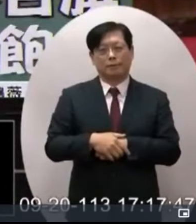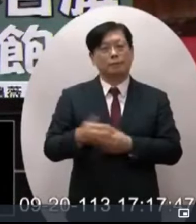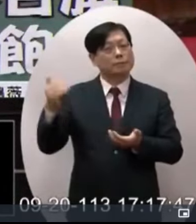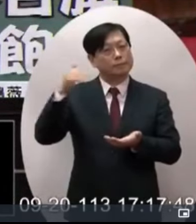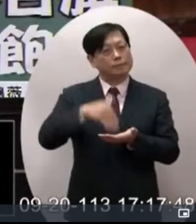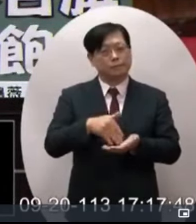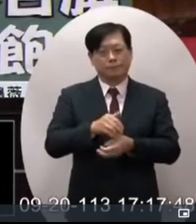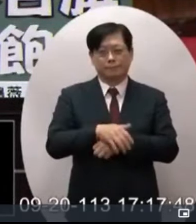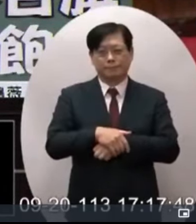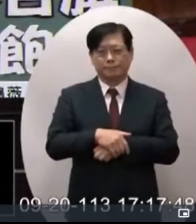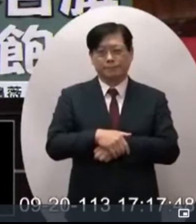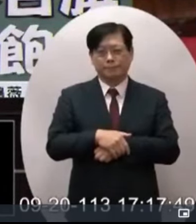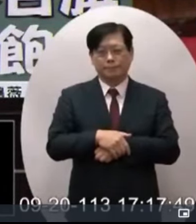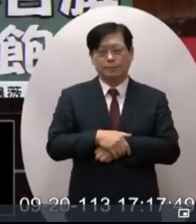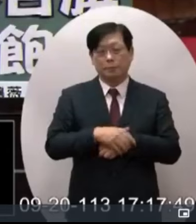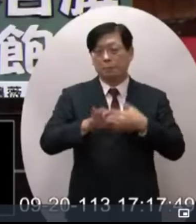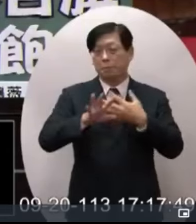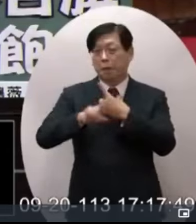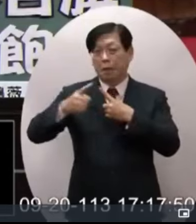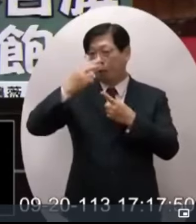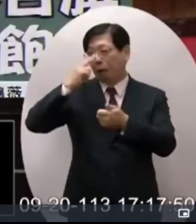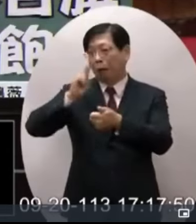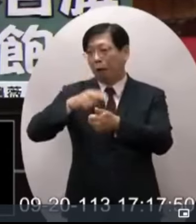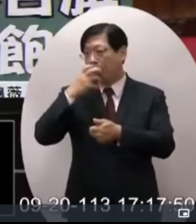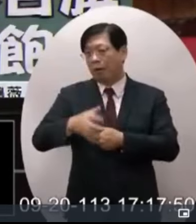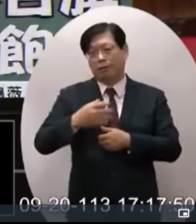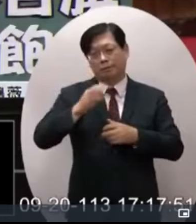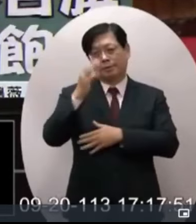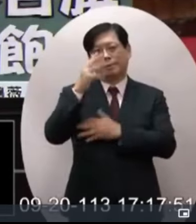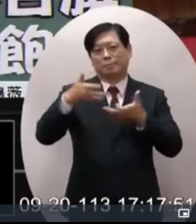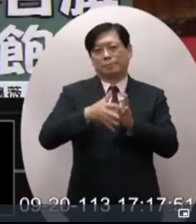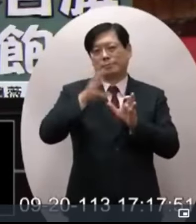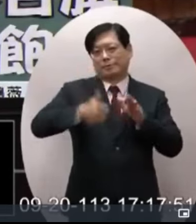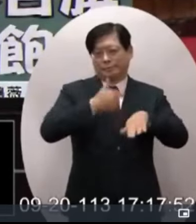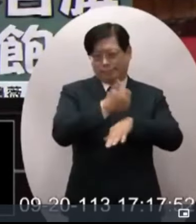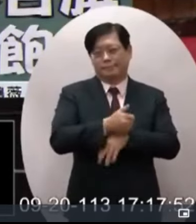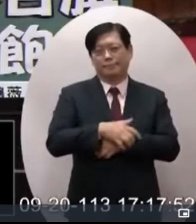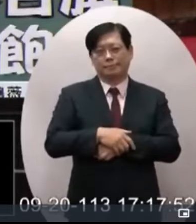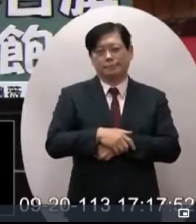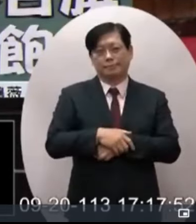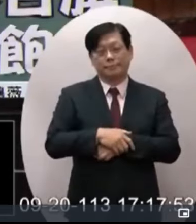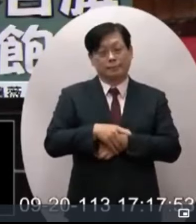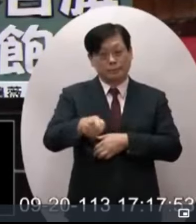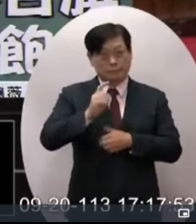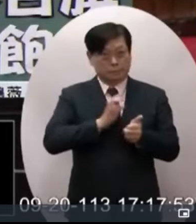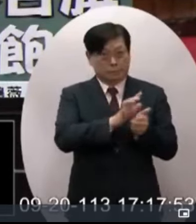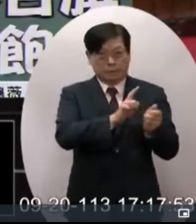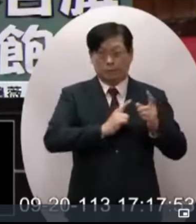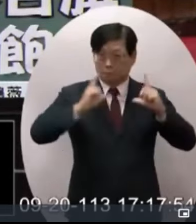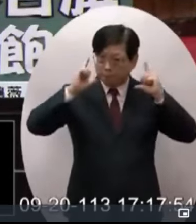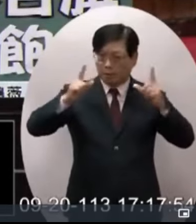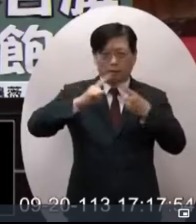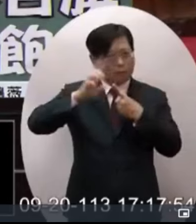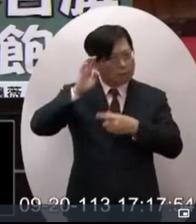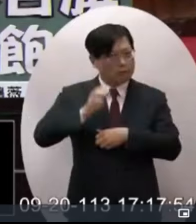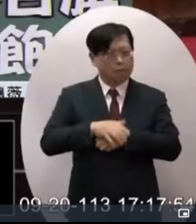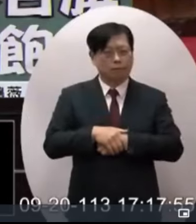结果别人倒霉了，非常好，财政部长上来了，推新青安的人出来道歉呢，